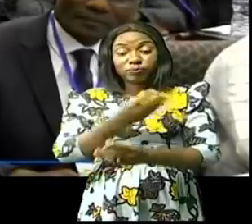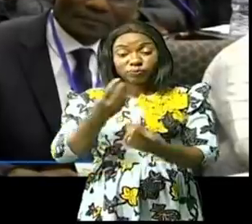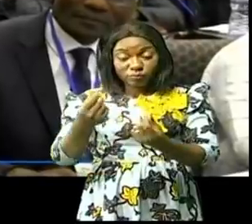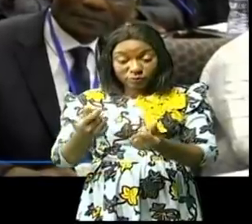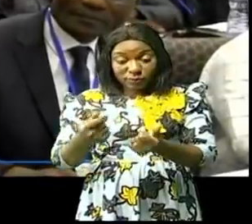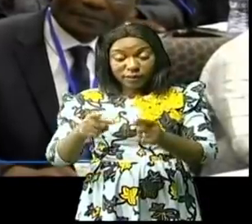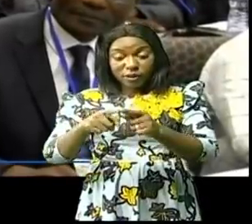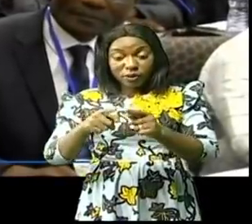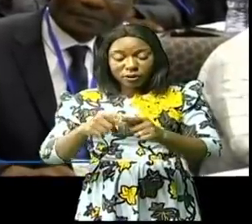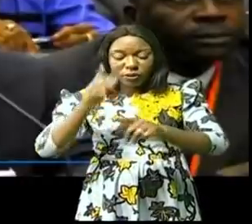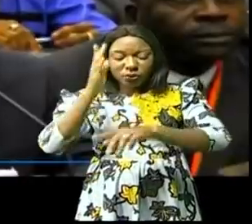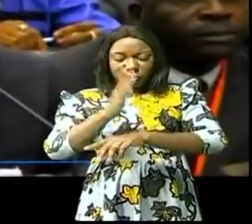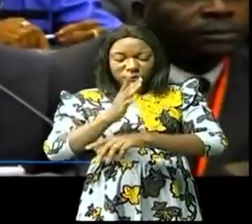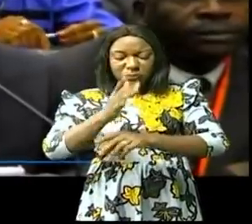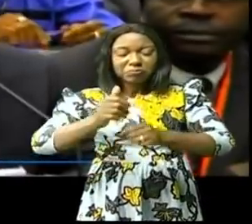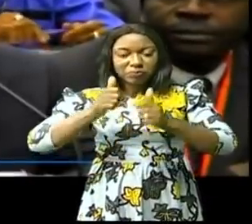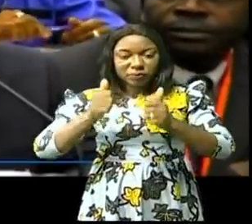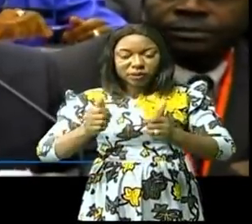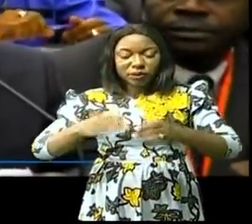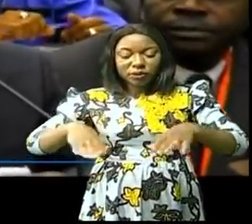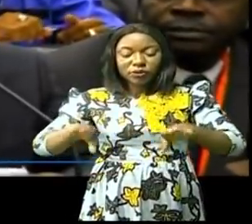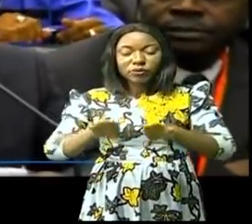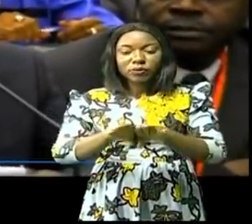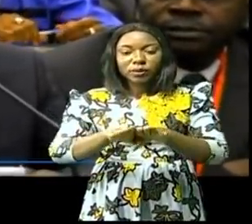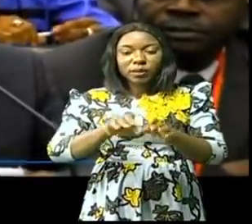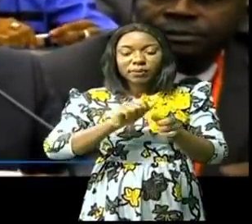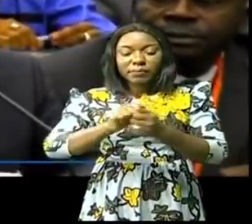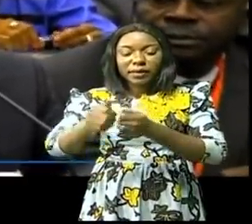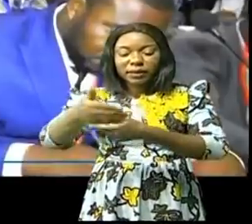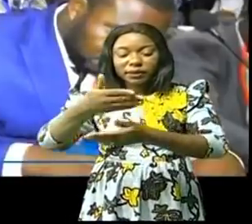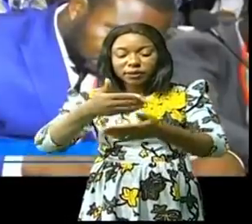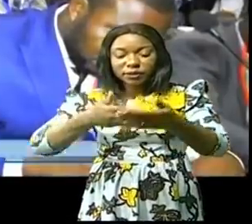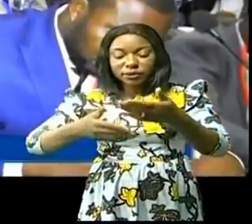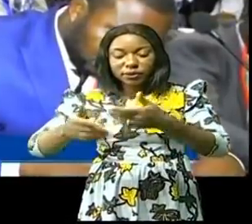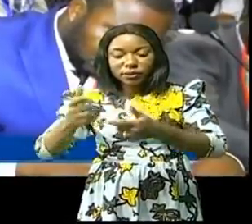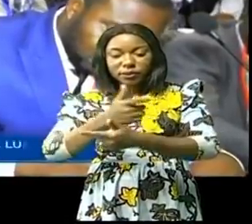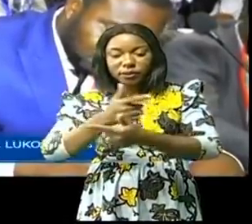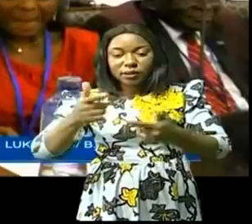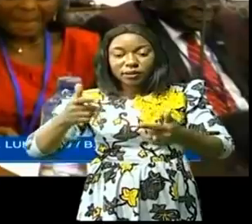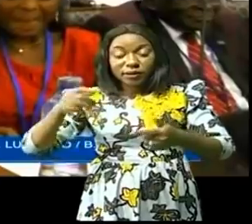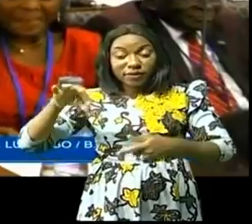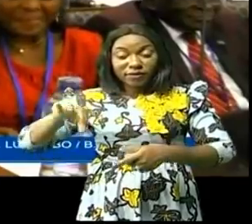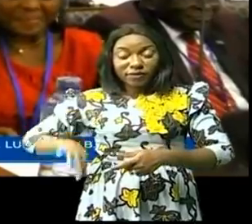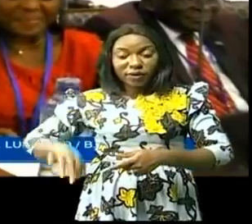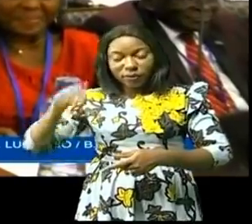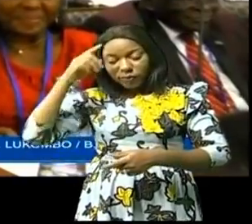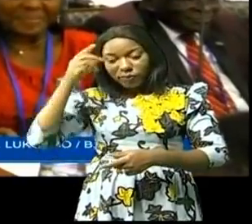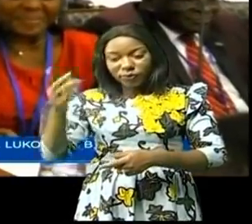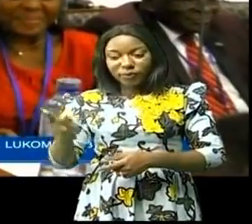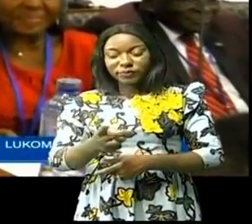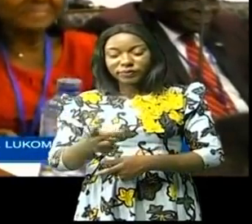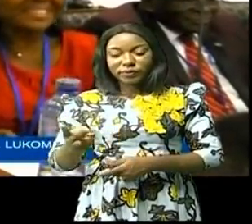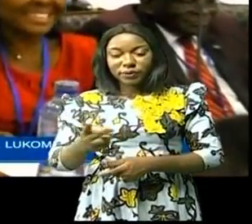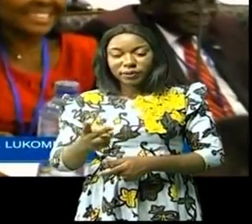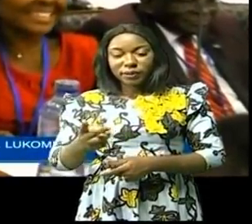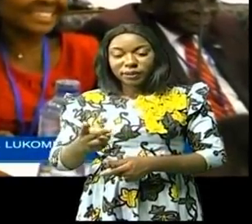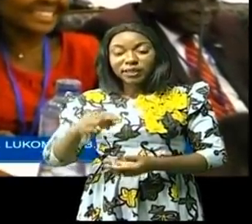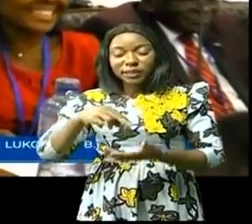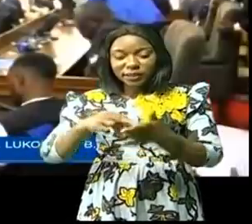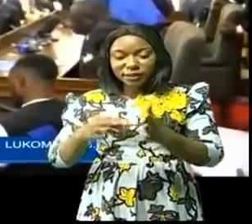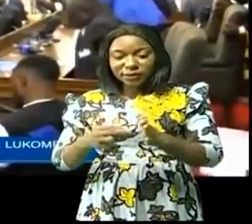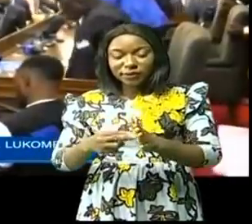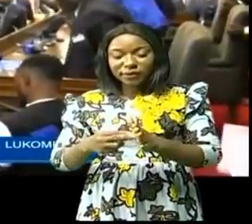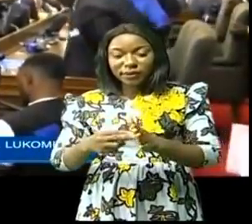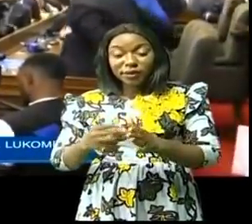Le conseil syndical s'est clôturé par des échanges libres et bénéfiques pour les deux parties. Le mariage est donc